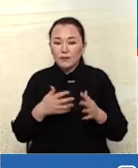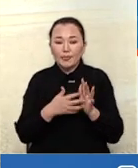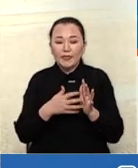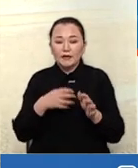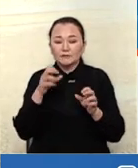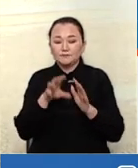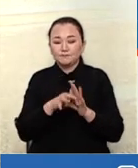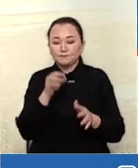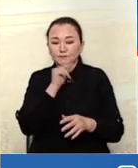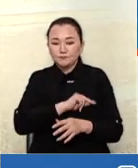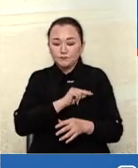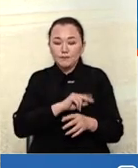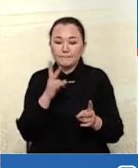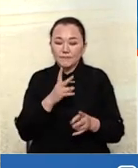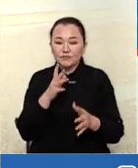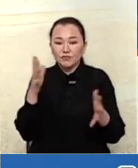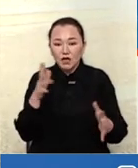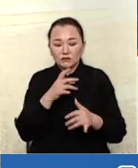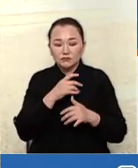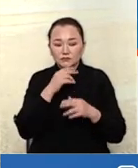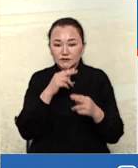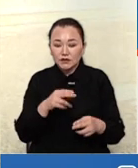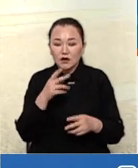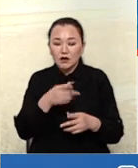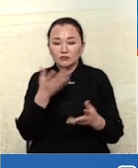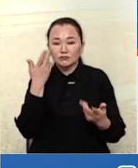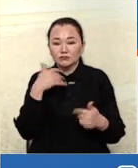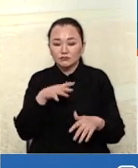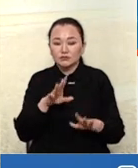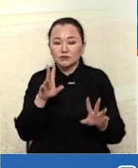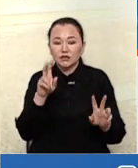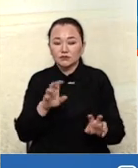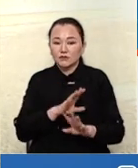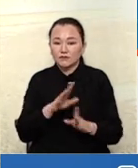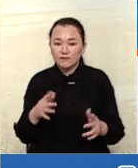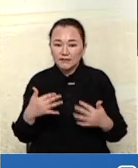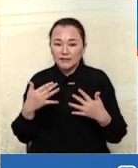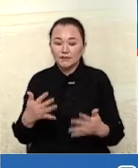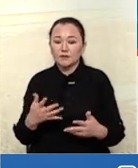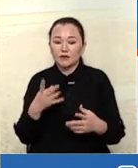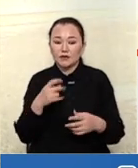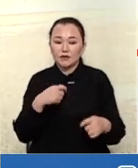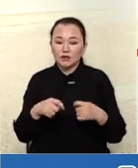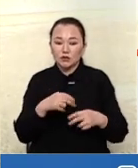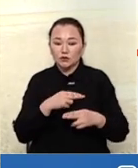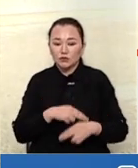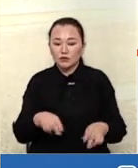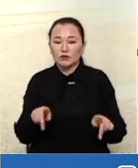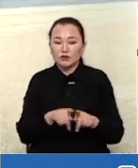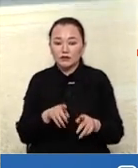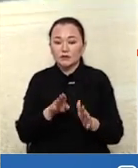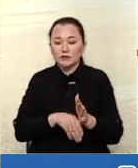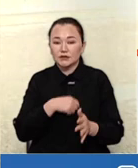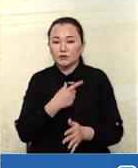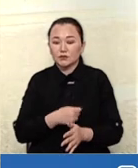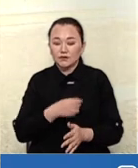выборе профессии следует отдавать предпочтение не ее престижности и статусу, а востребованности на рынке труда. Тогда и без диплома